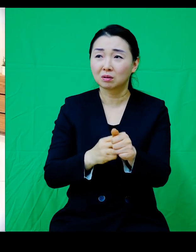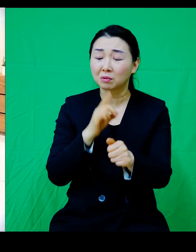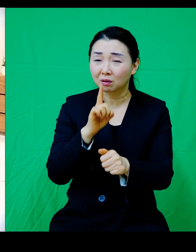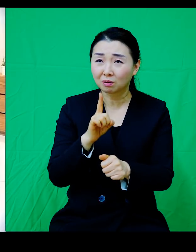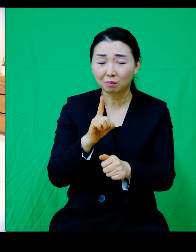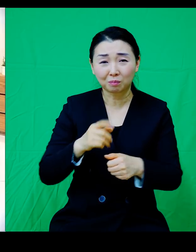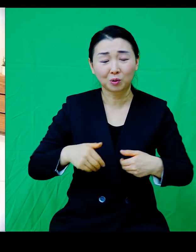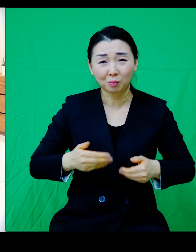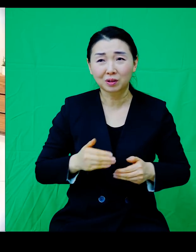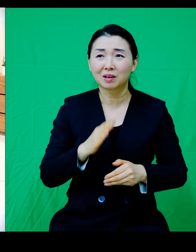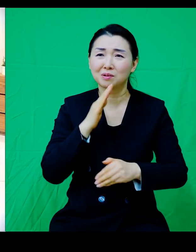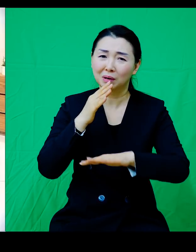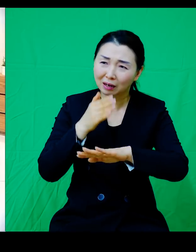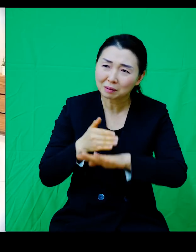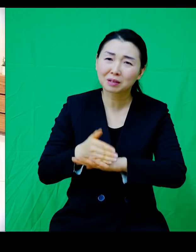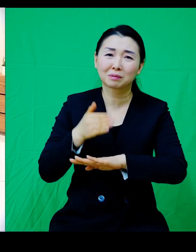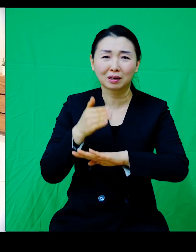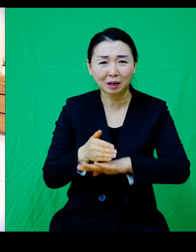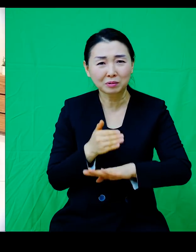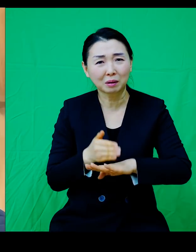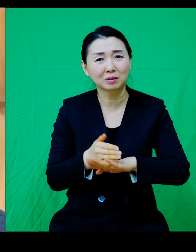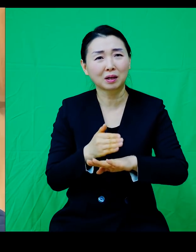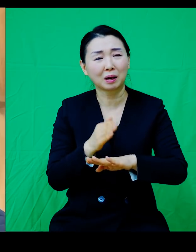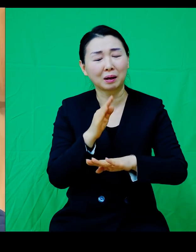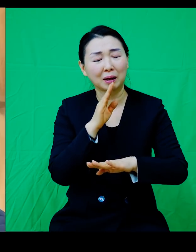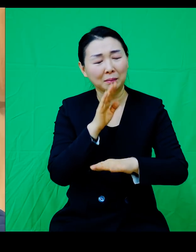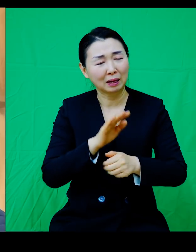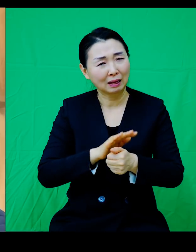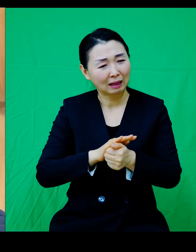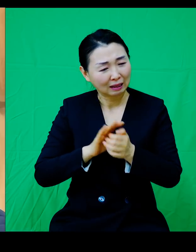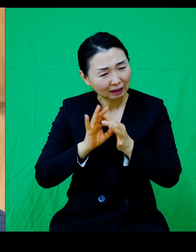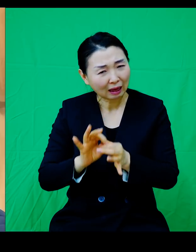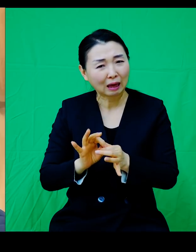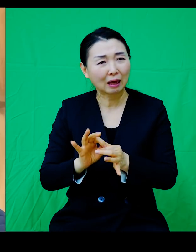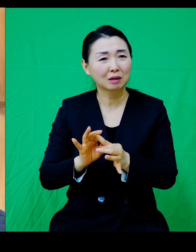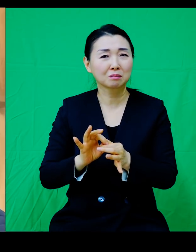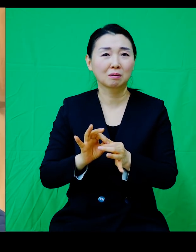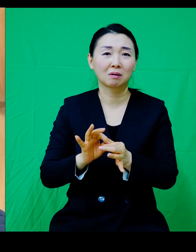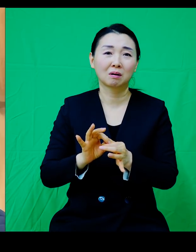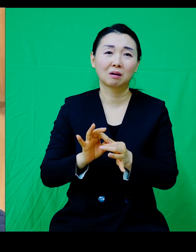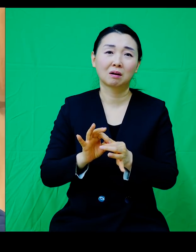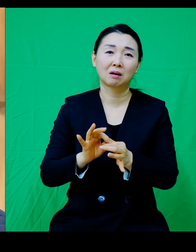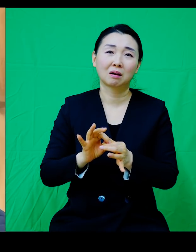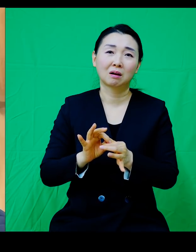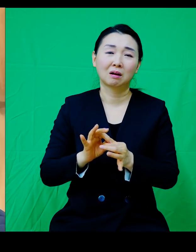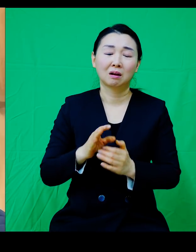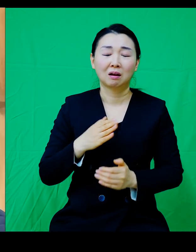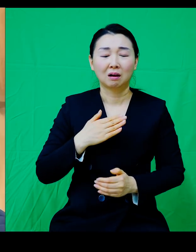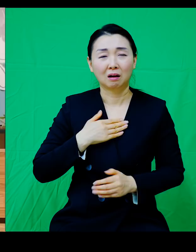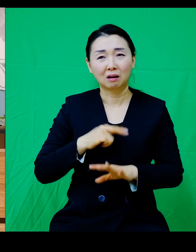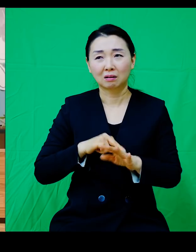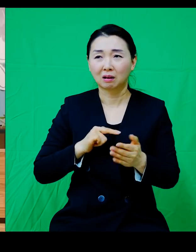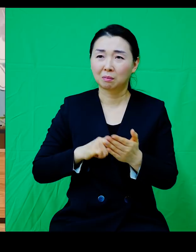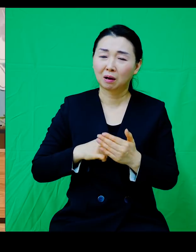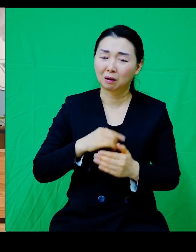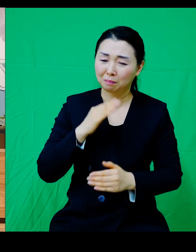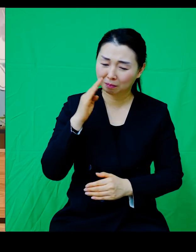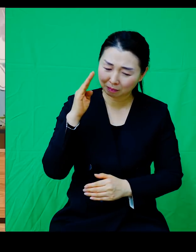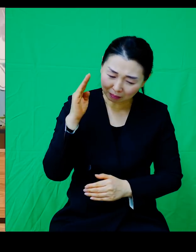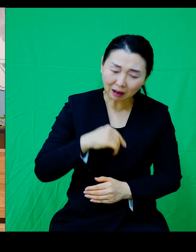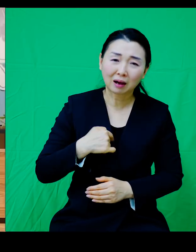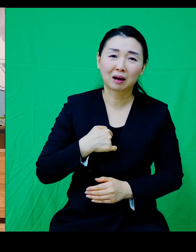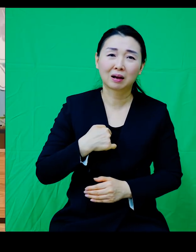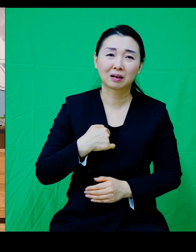안 그래도 되는데 너무 감사합니다. 이렇게 예, 지나치게 예. 계속 그래야 되는 상황들이 네. 너무 길어지고 너무 네, 네. 피폐하게